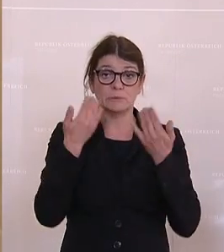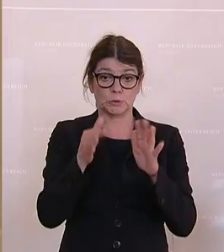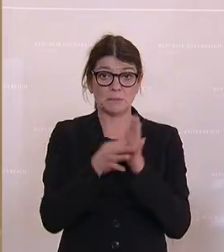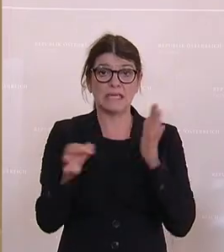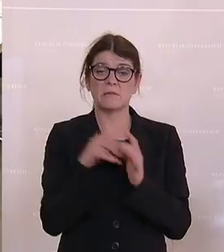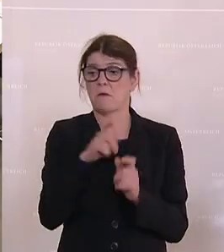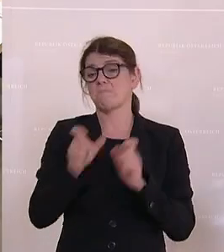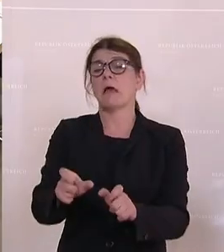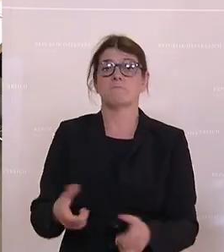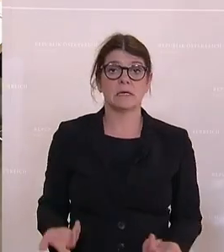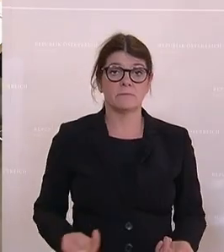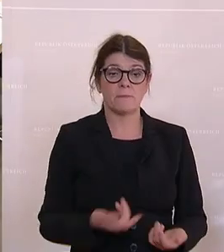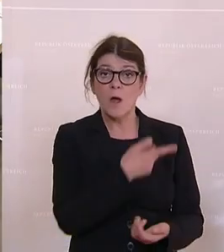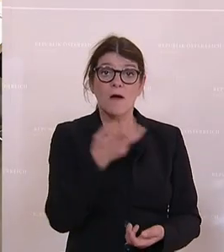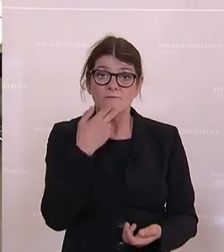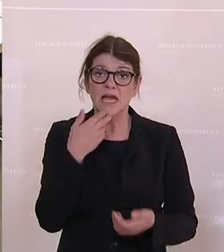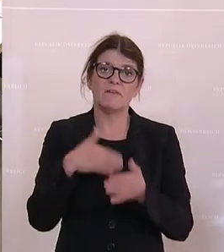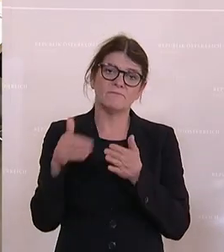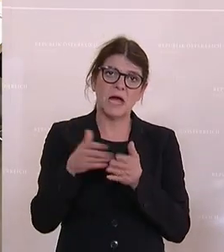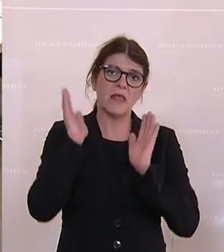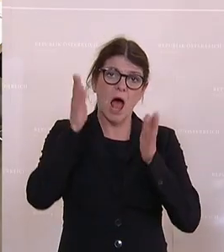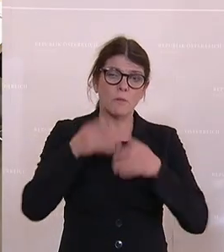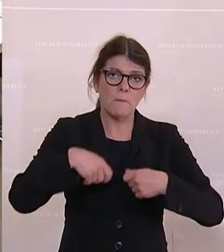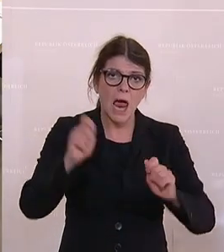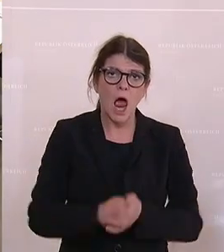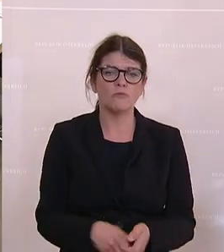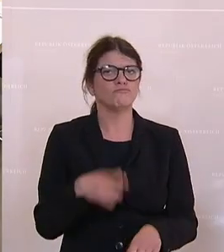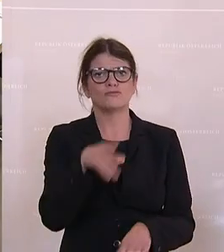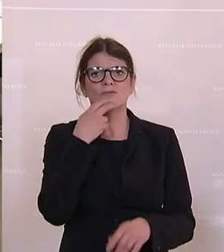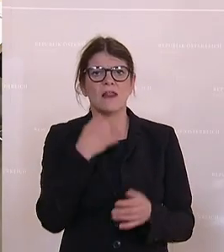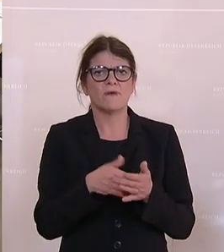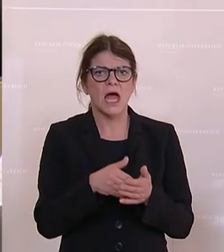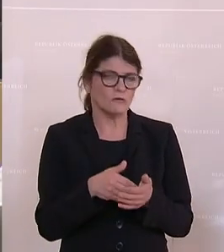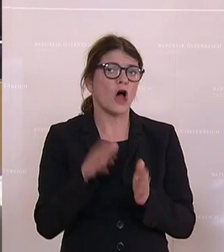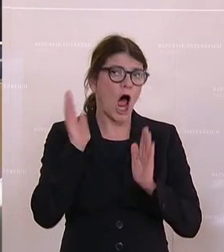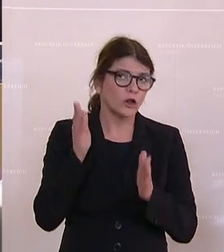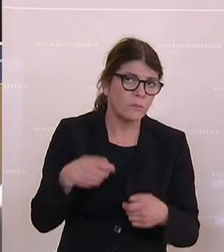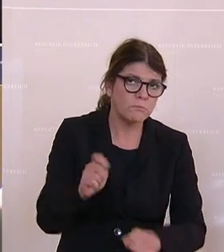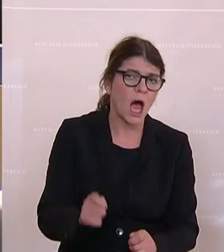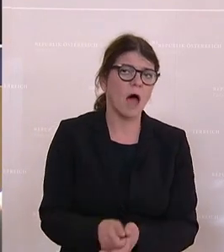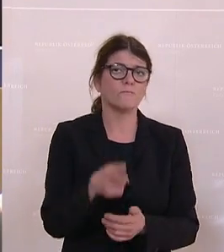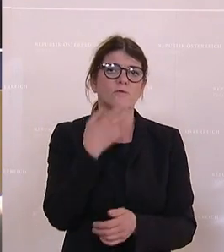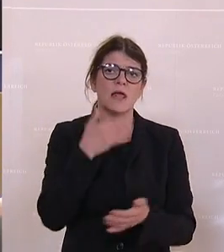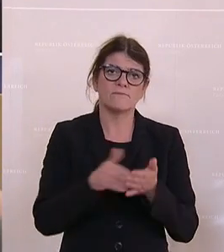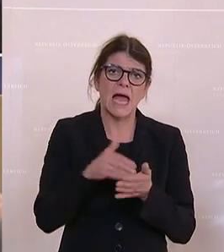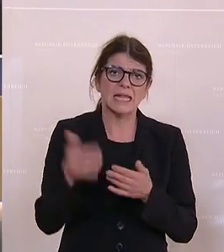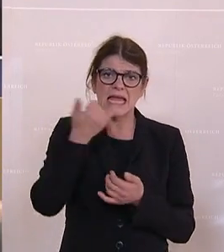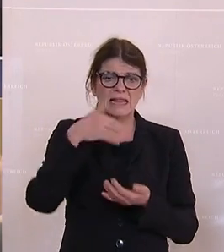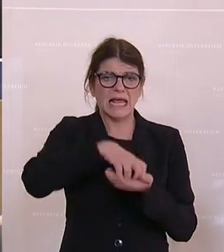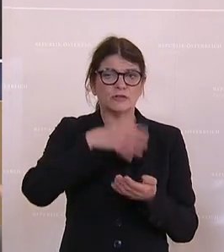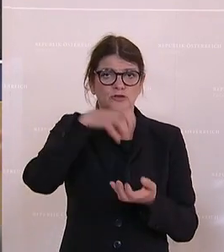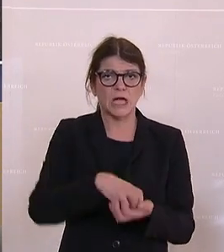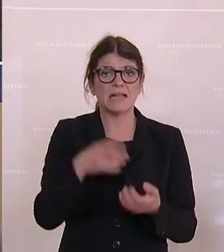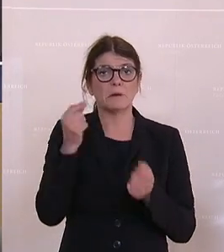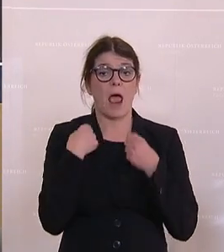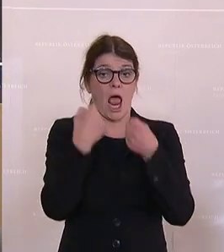Klimaschutzmaßnahme. Ihr wollt weiter Autobahnen bauen. Ihr wollt weiter Autobahnen bauen. Ihr wollt weiter in jeder Innenstadt mit der